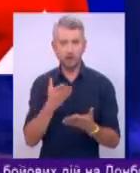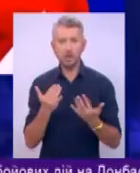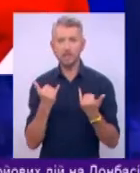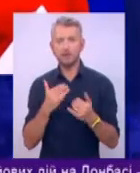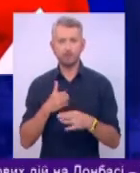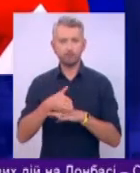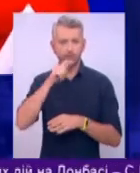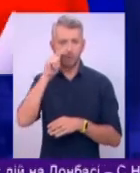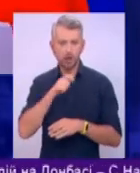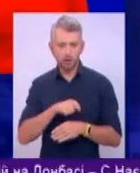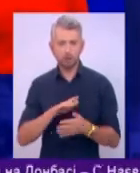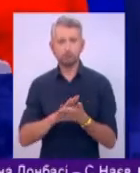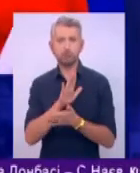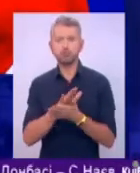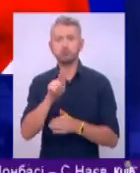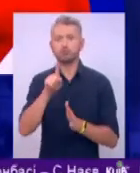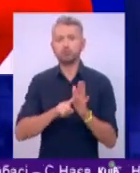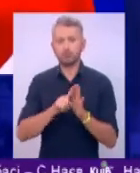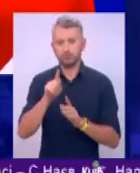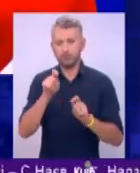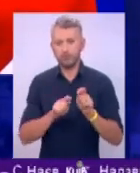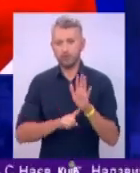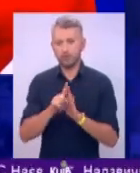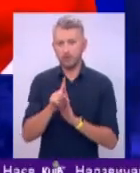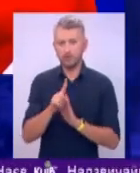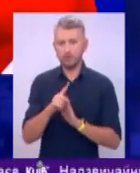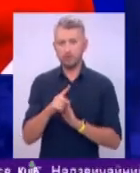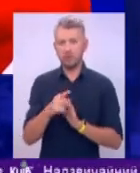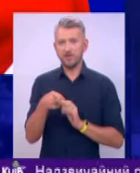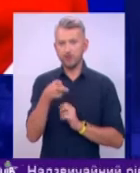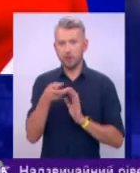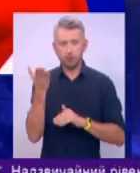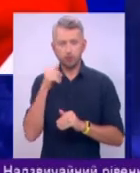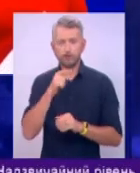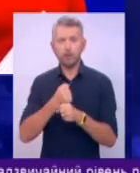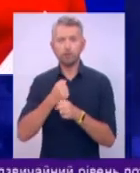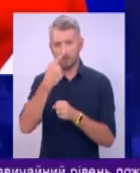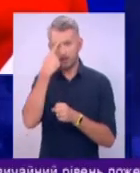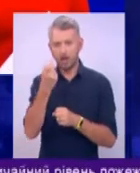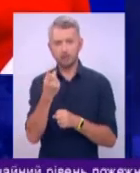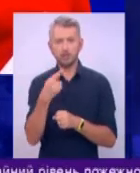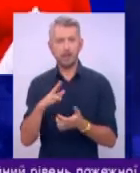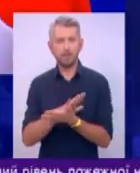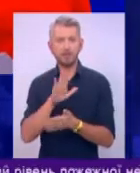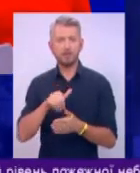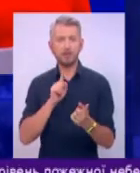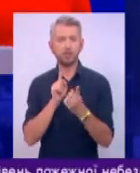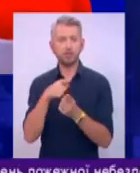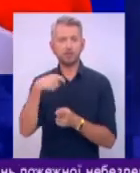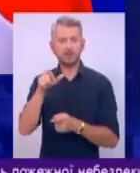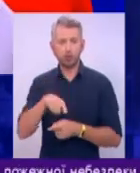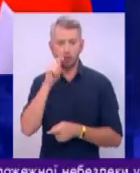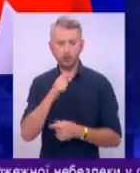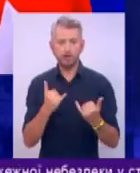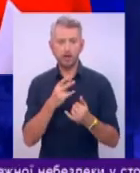в Україні. Брифінг почався буквально 2 хвилини тому. Вес Мітчелл робить заяву для преси після зустрічі з президентом України. І ось ми можемо